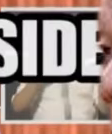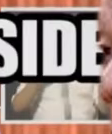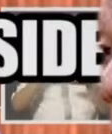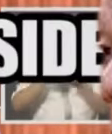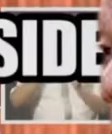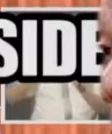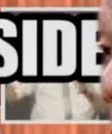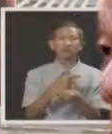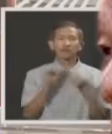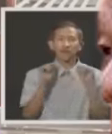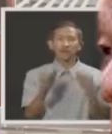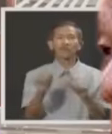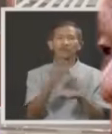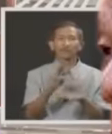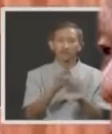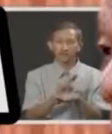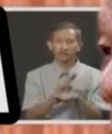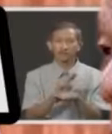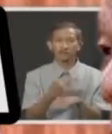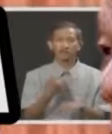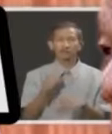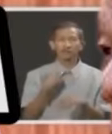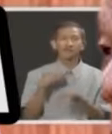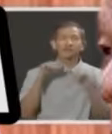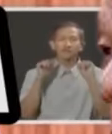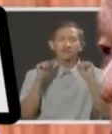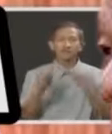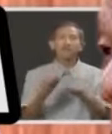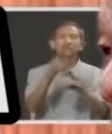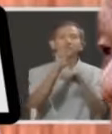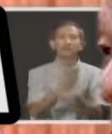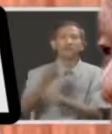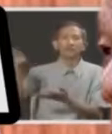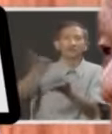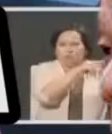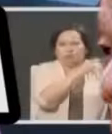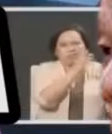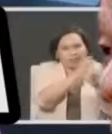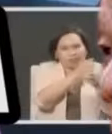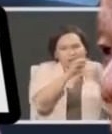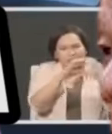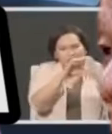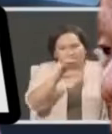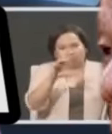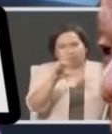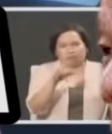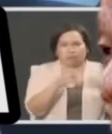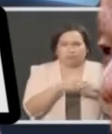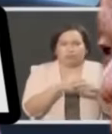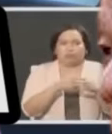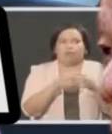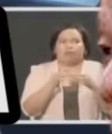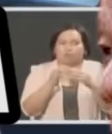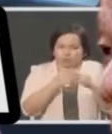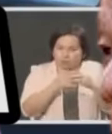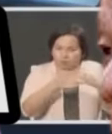presidente ng Pilipinas. Sanay naman ako mangopya. Grade 1, nagkukopya na po ako. On the long term, kopyahin ko